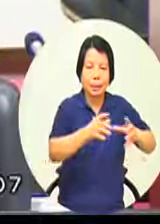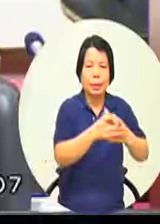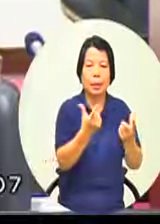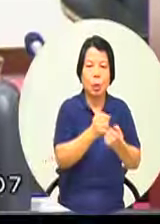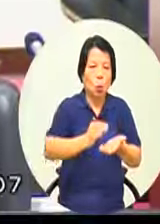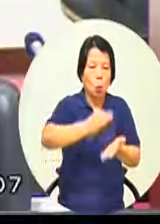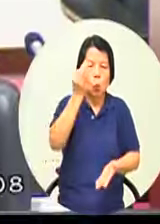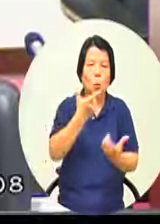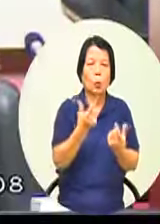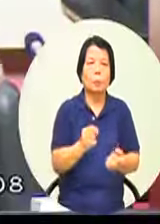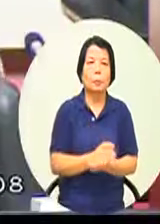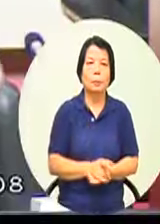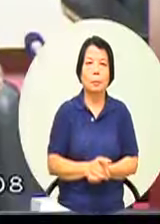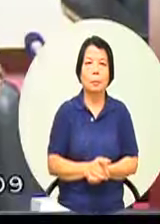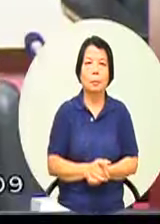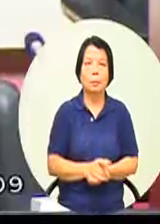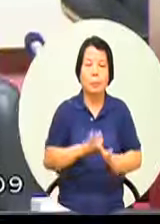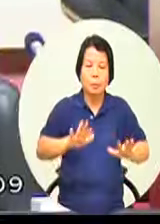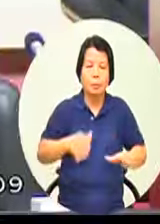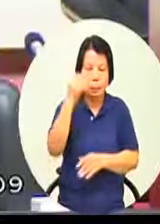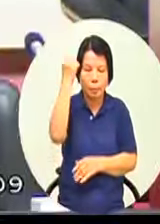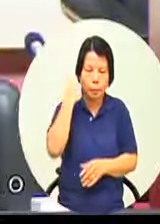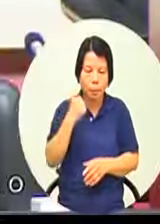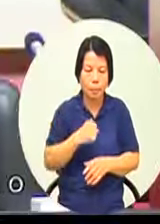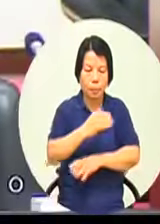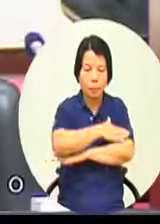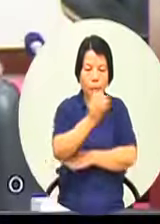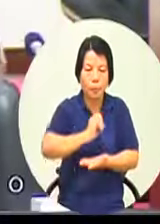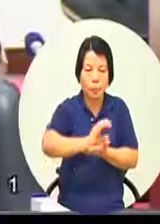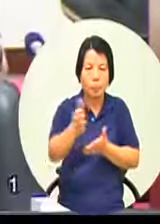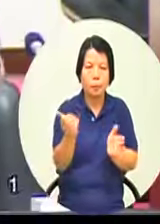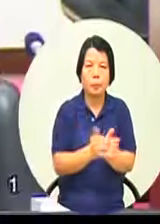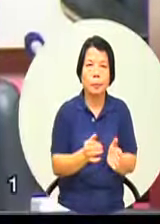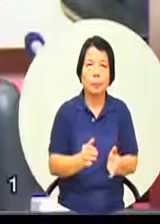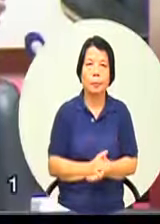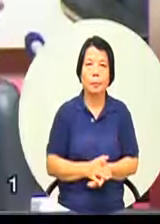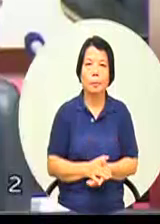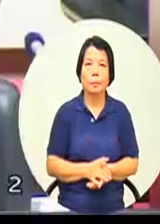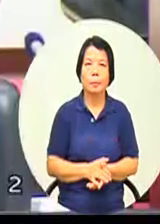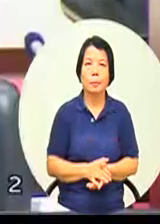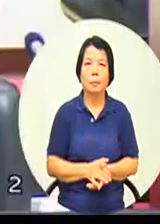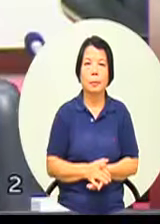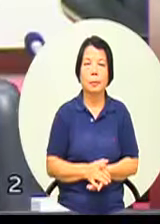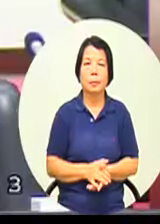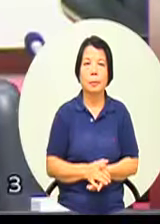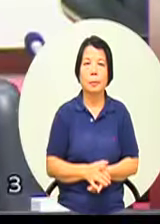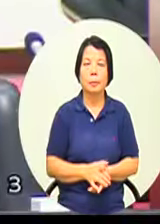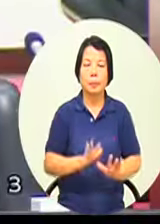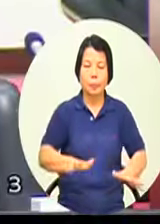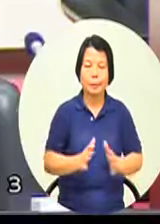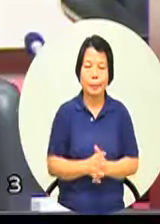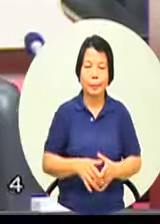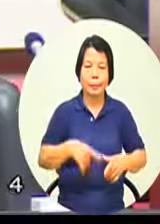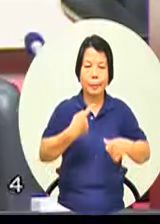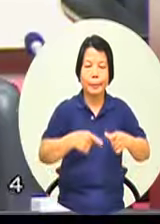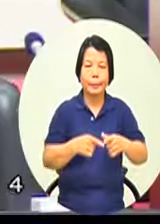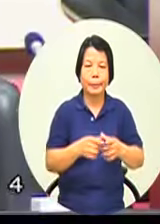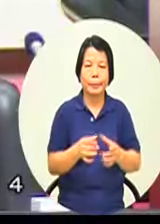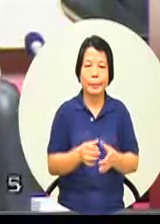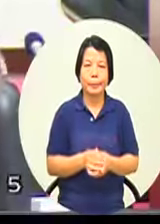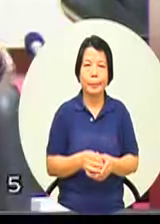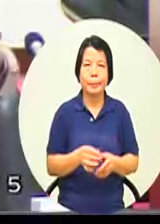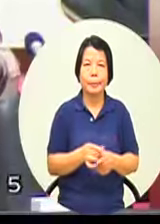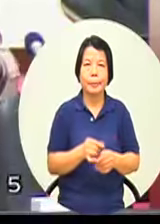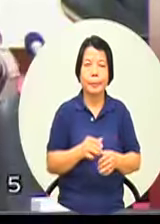常的贵。那现在为止，早上的报纸已经报道，就是说好，我们的叶菜啊，已经趋